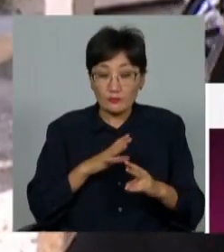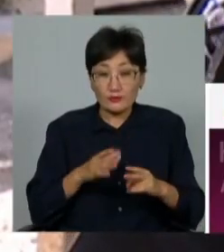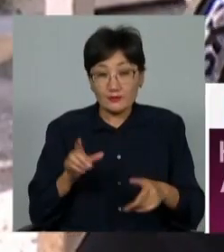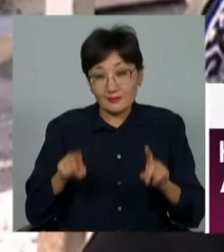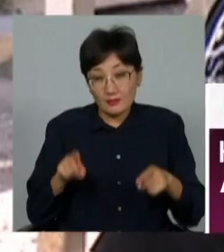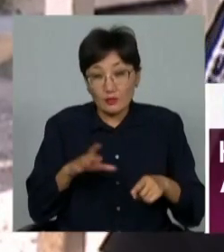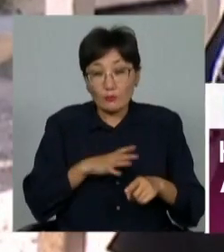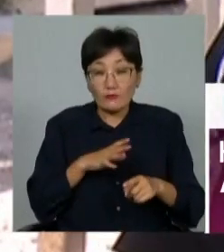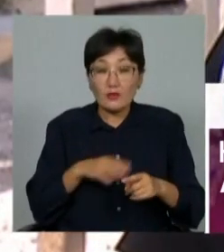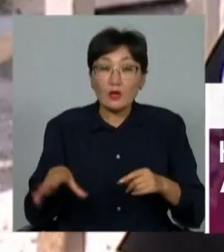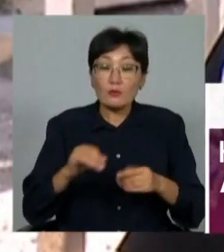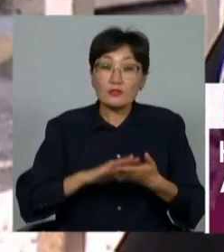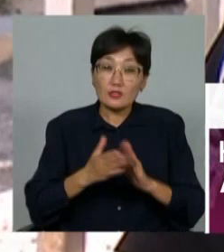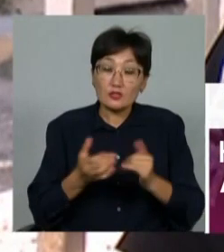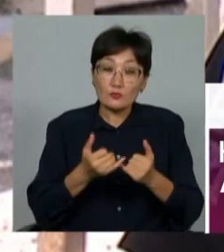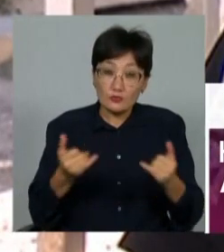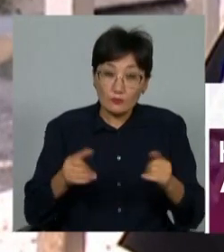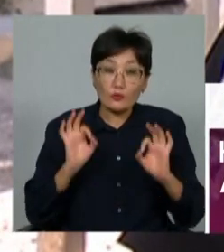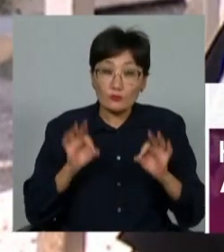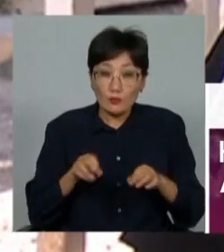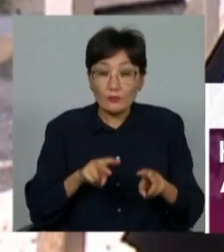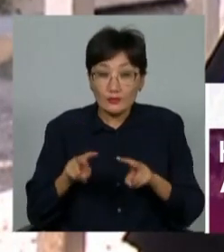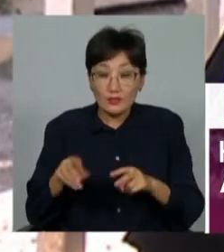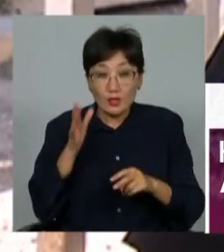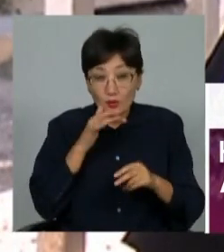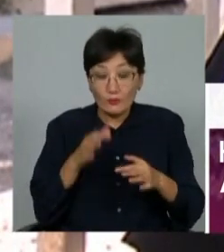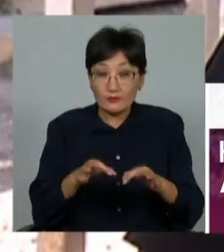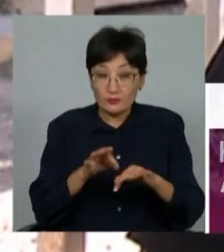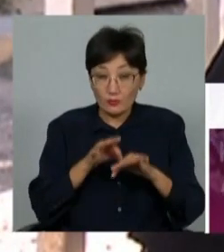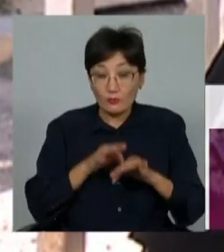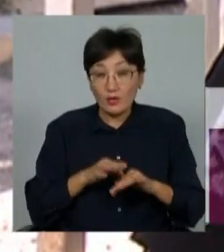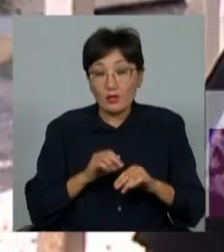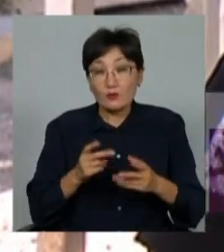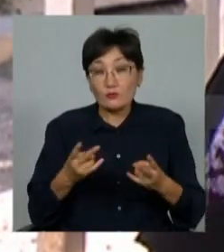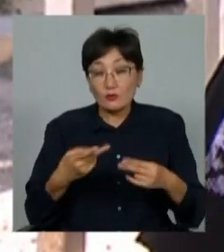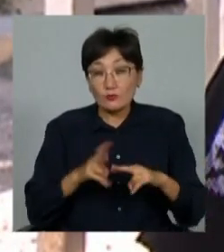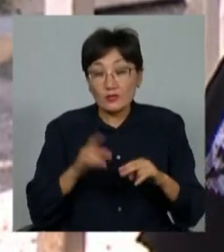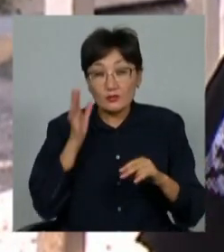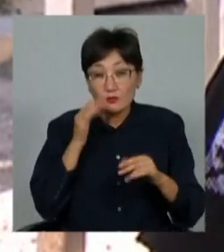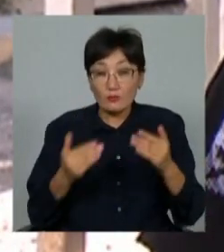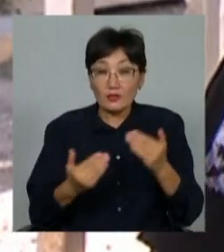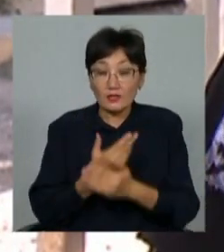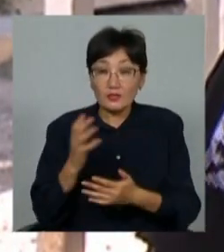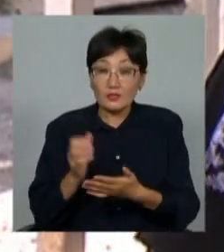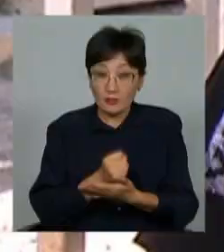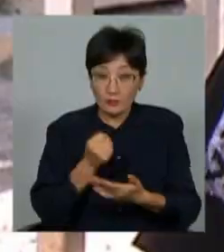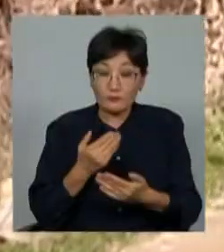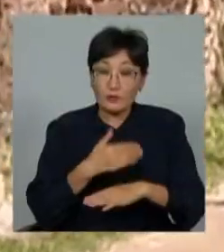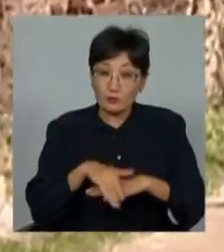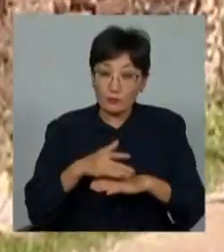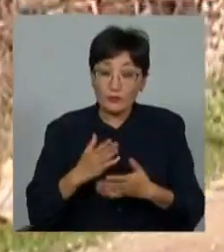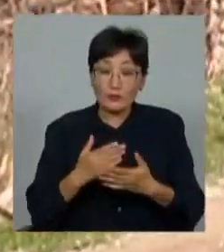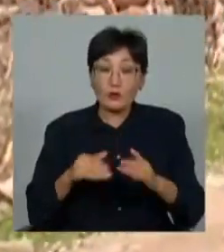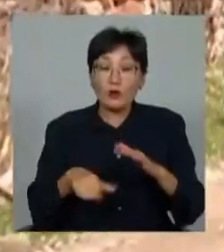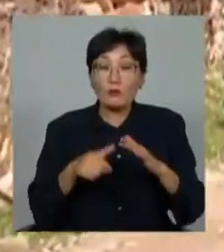Кейбір адамдар келіп, барлық жағдайды жасаймыз, дұрыс қараймыз деп иттерді алып кетеді. Бірақ көп ұзамай сол иттерді қайтадан тауып алып жатамыз.